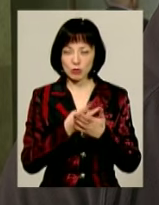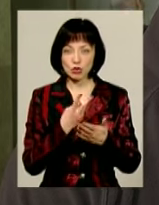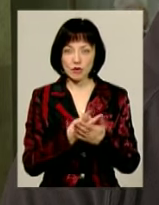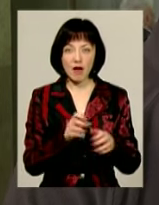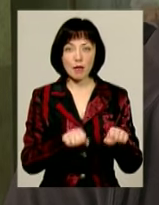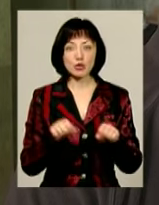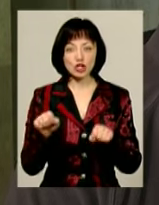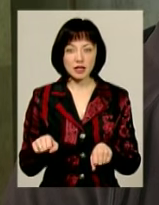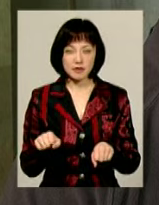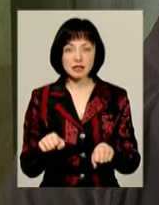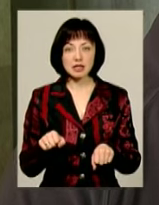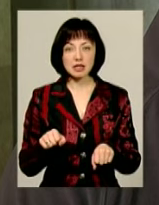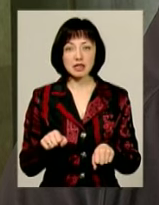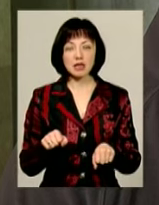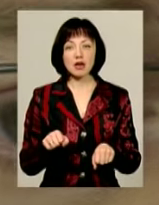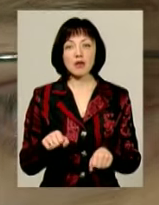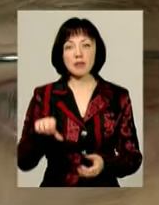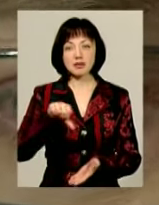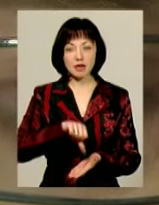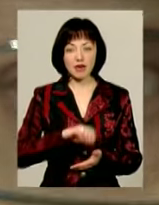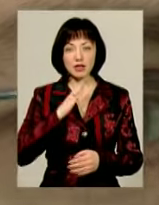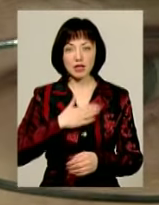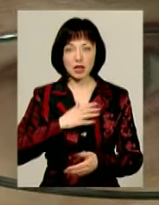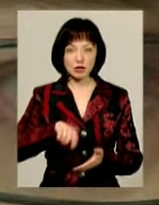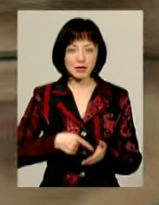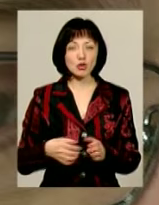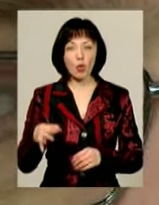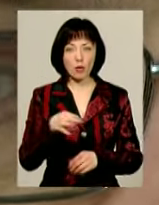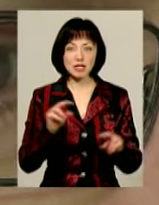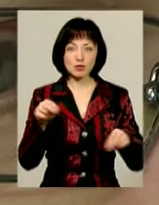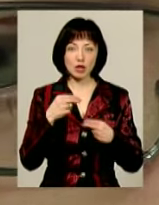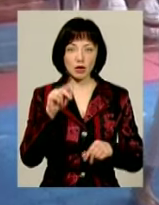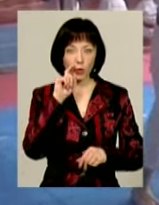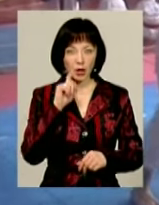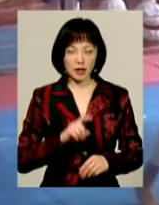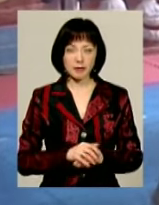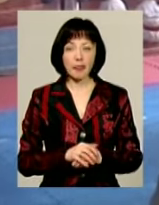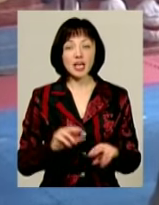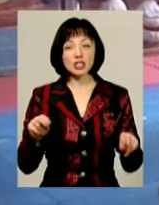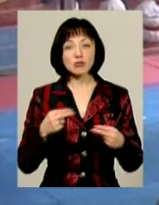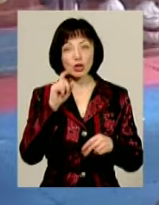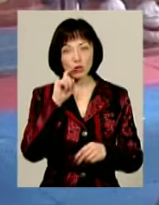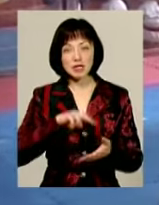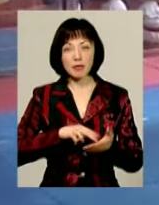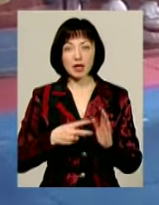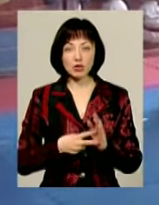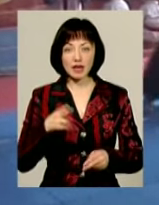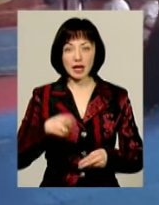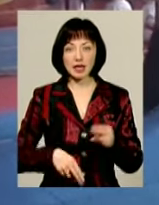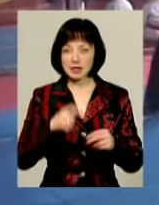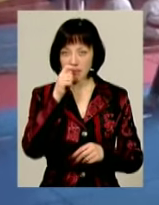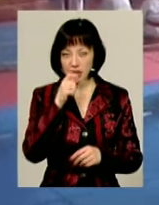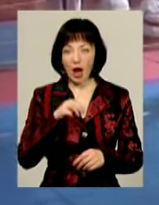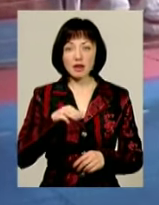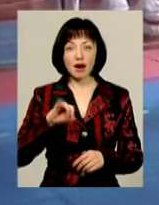продемонстрували можливість і здатність представити наше місто і область на чемпіонаті України. Чемпіонат України запланований на кінець квітня,